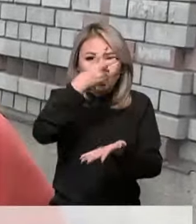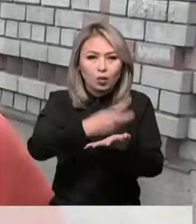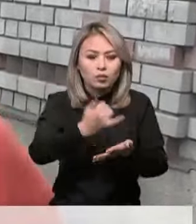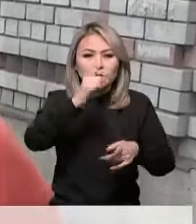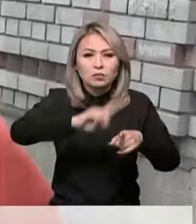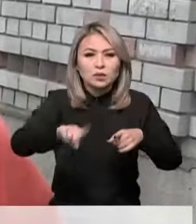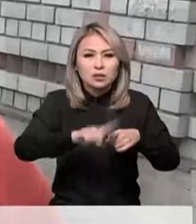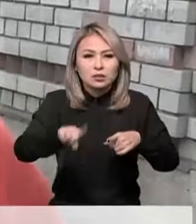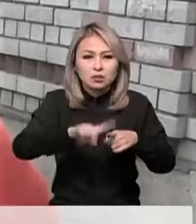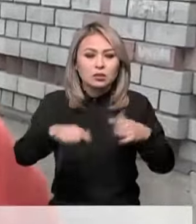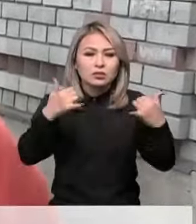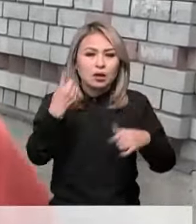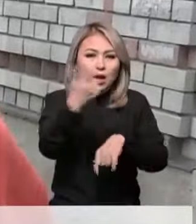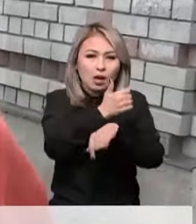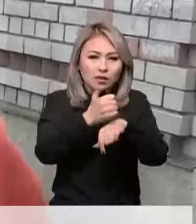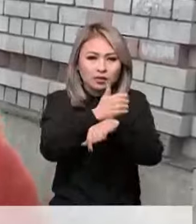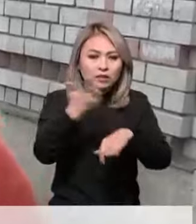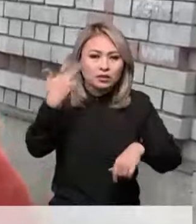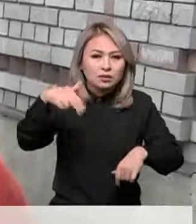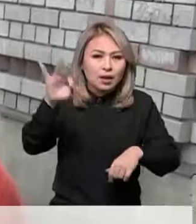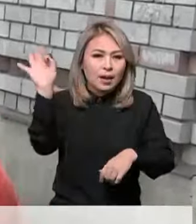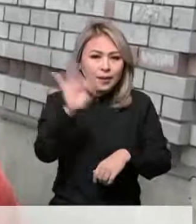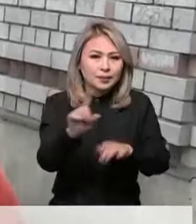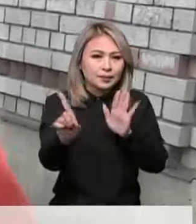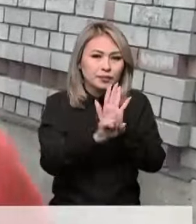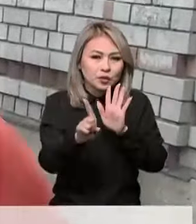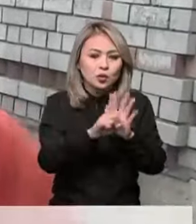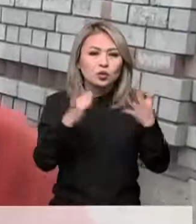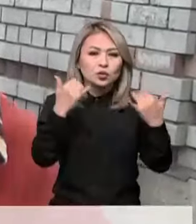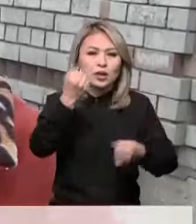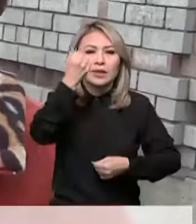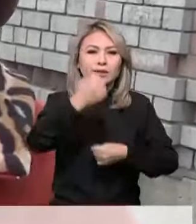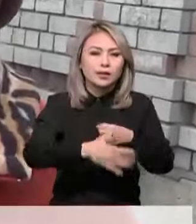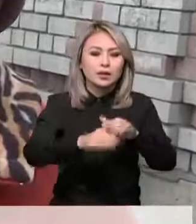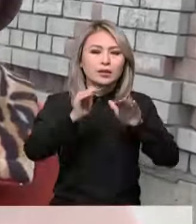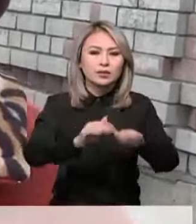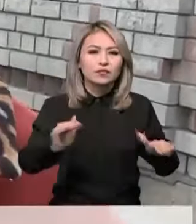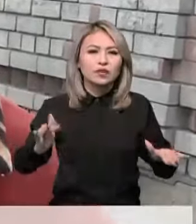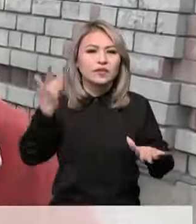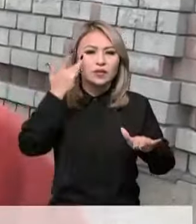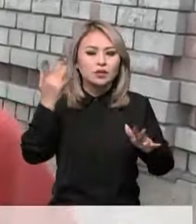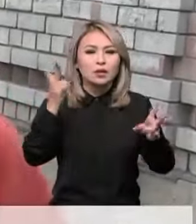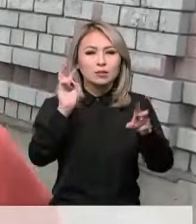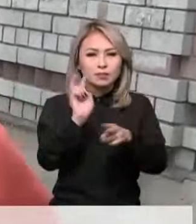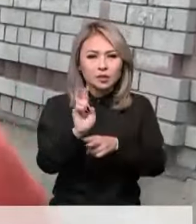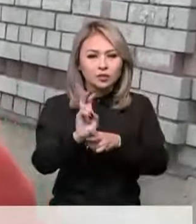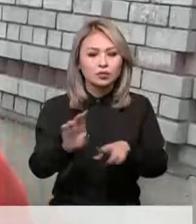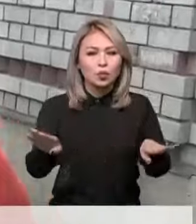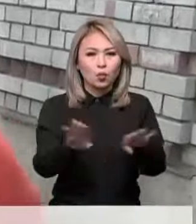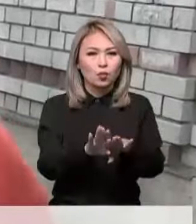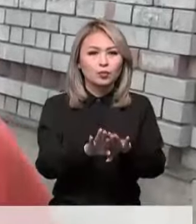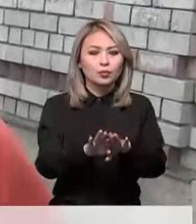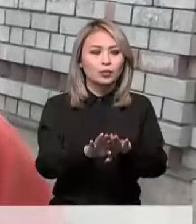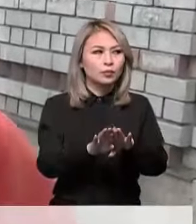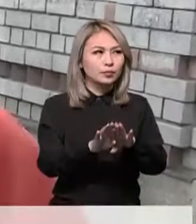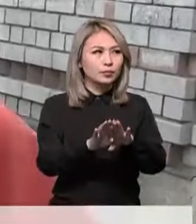зымыратып, бір сағат жүрсек, жарты сағатта барып келетінбіз. Центр бар, балалар мен немерелермен шығатын жер бар. Островғанда